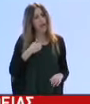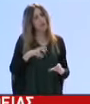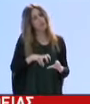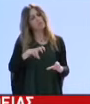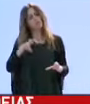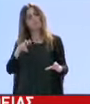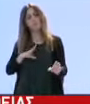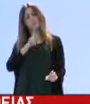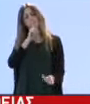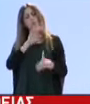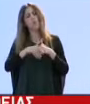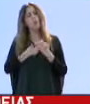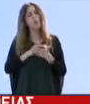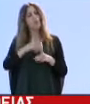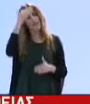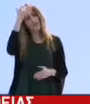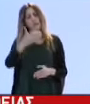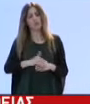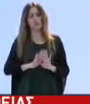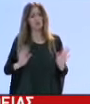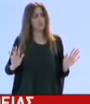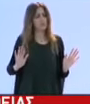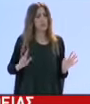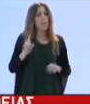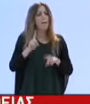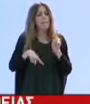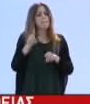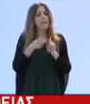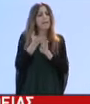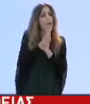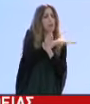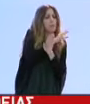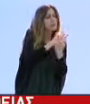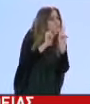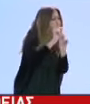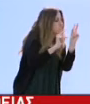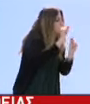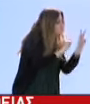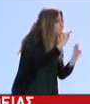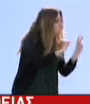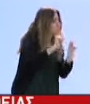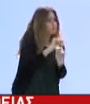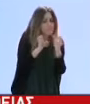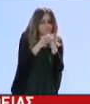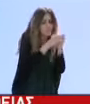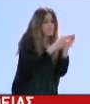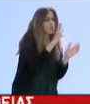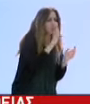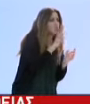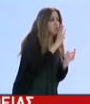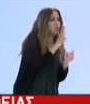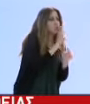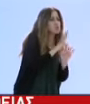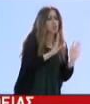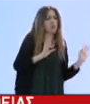ονομάζουμε κομματικό παρασκήνιο. Ορισμένοι αμφισβήτησαν αν μπορούσα να εκλεγώ